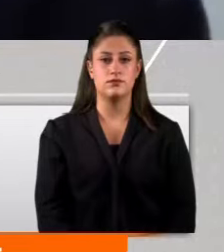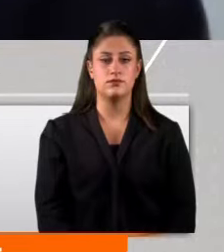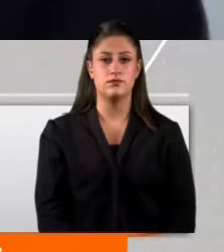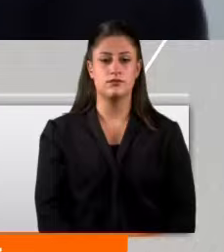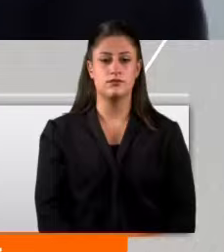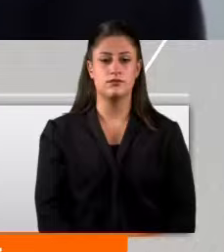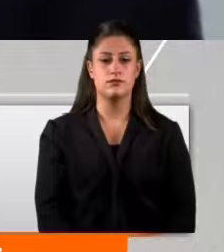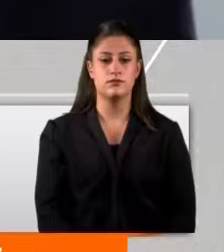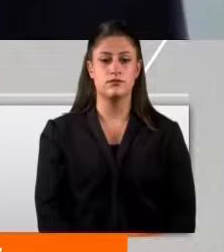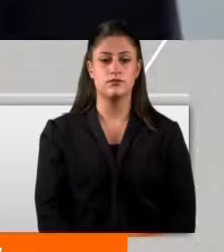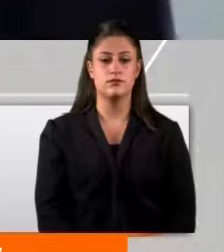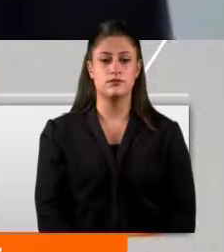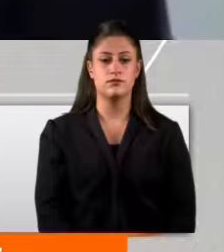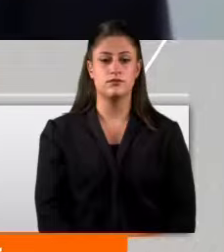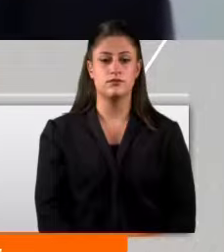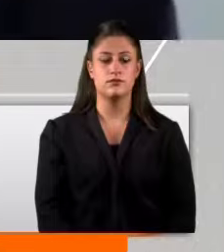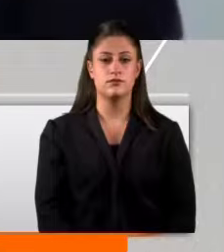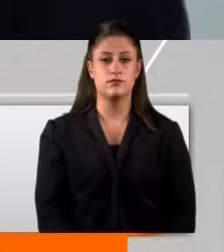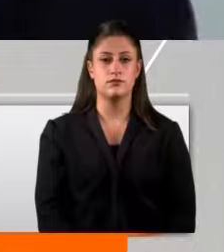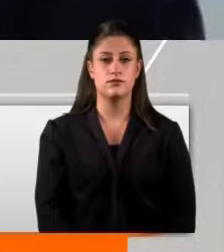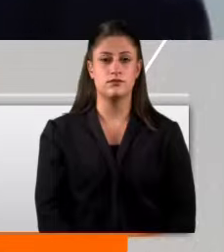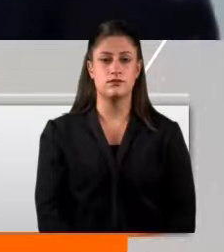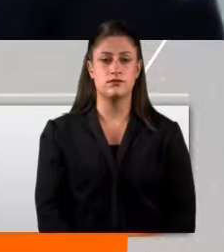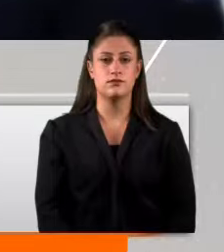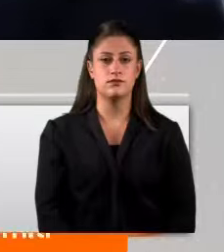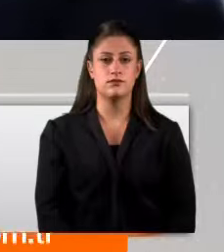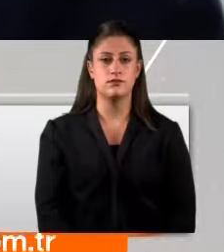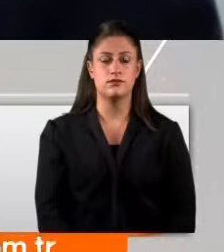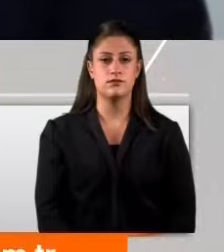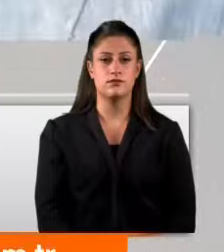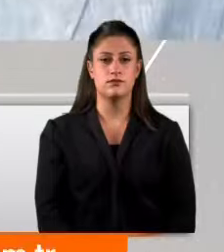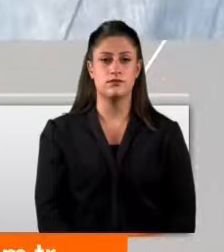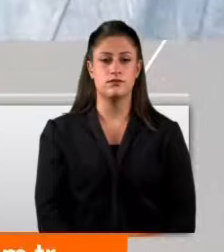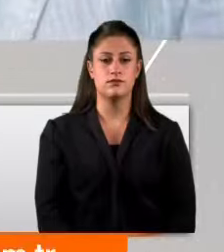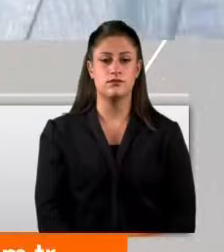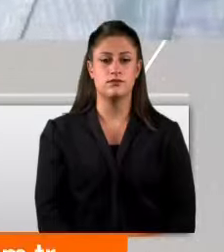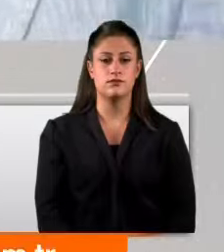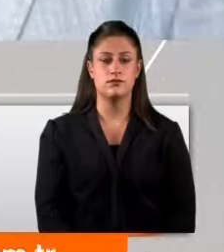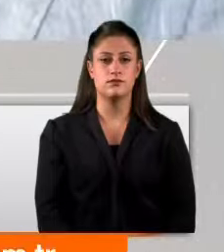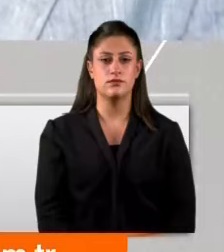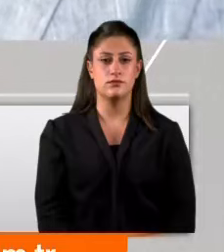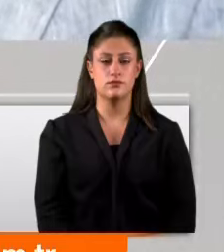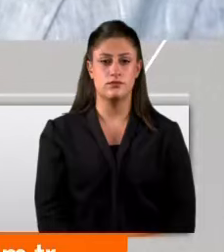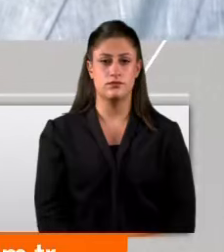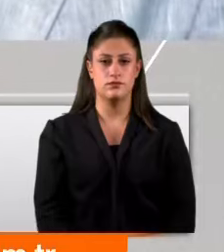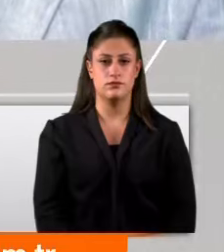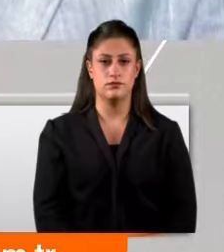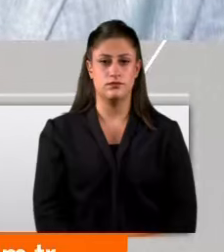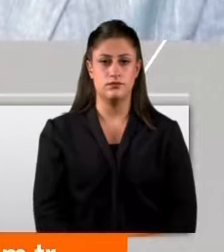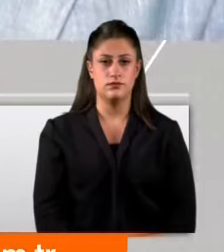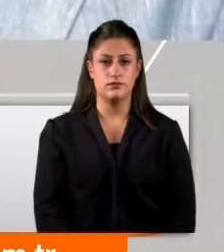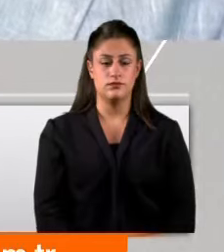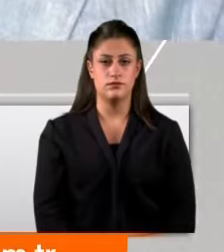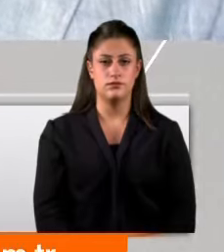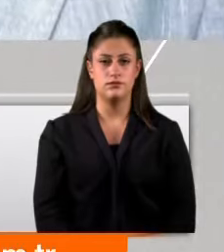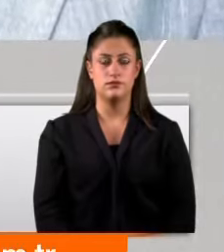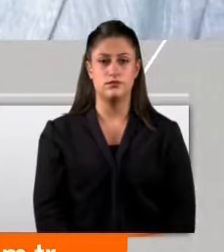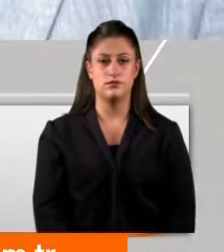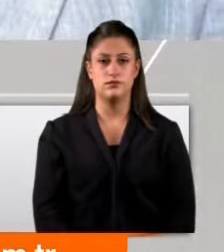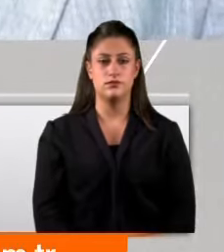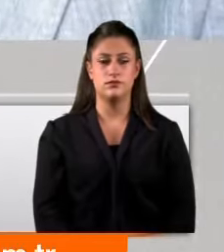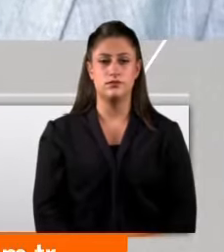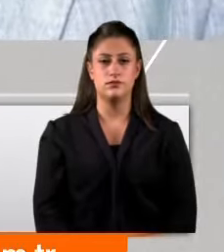kimi Ülkelerde de 70 yaşına kadar emeklilik yaş durumu vardır bizim şu anda emekli maaş bağlama sisteminde